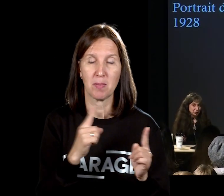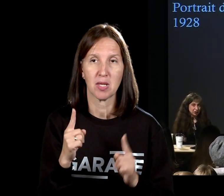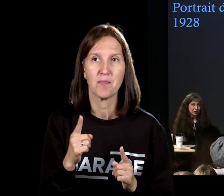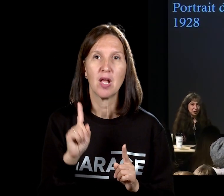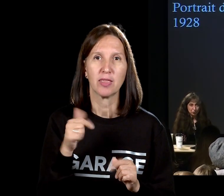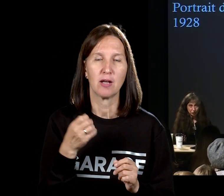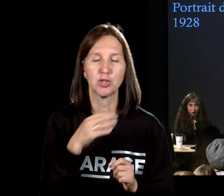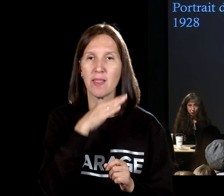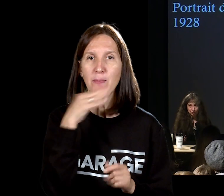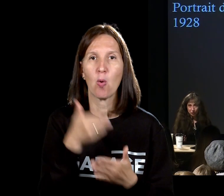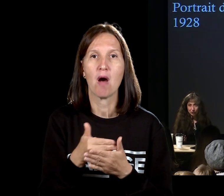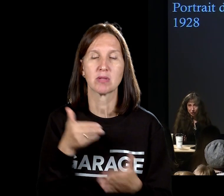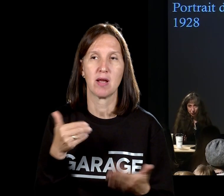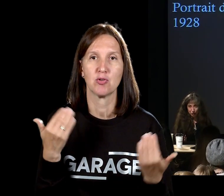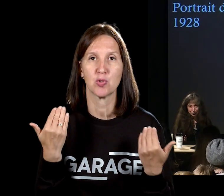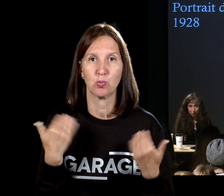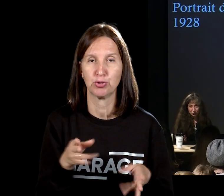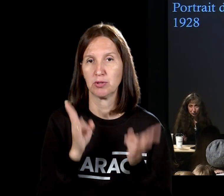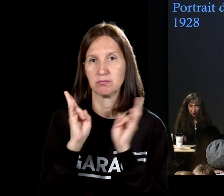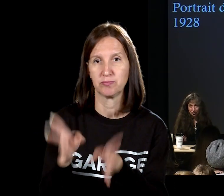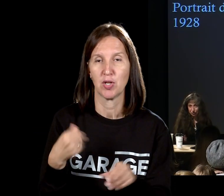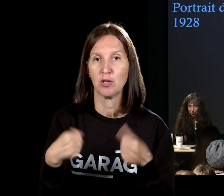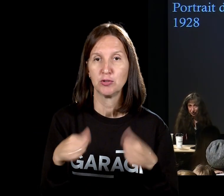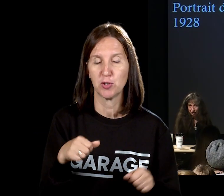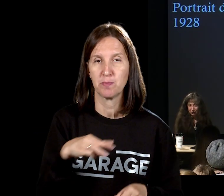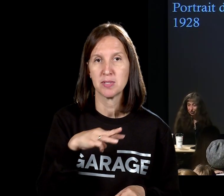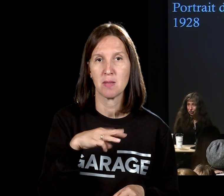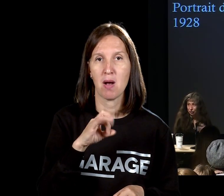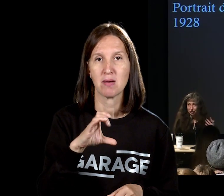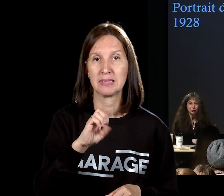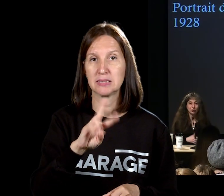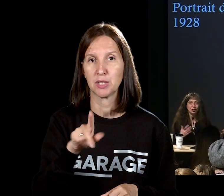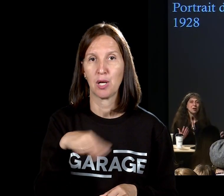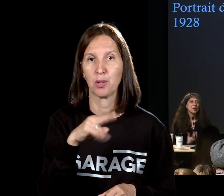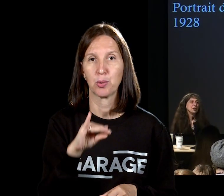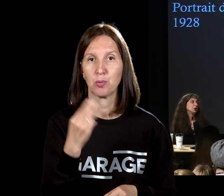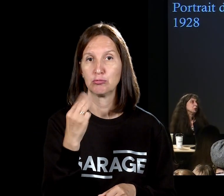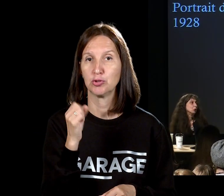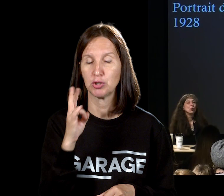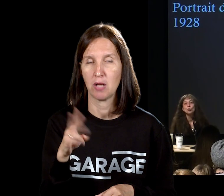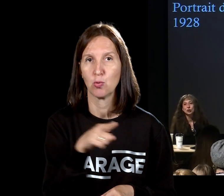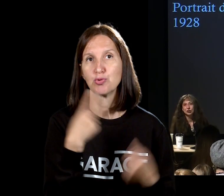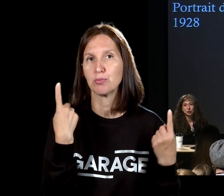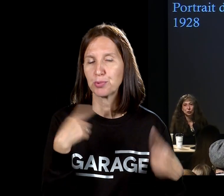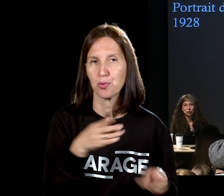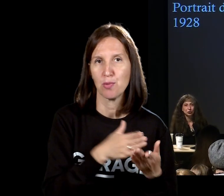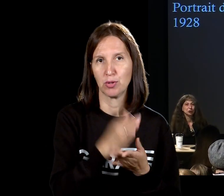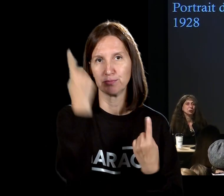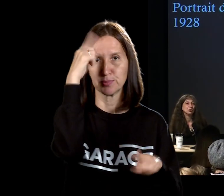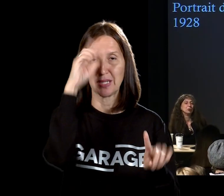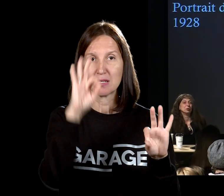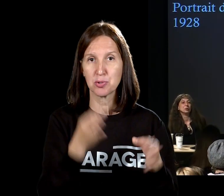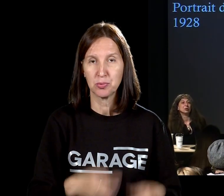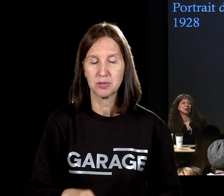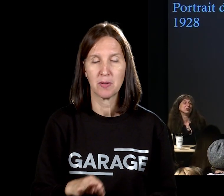гораздо раньше, да, заканчивает живописью Марсель Дюшан, который начинает делать какие-то совершенно по-другому делать искусство,